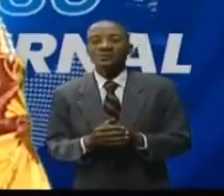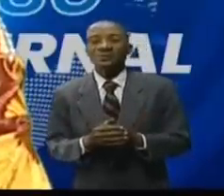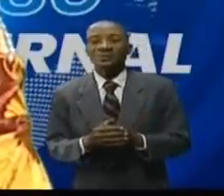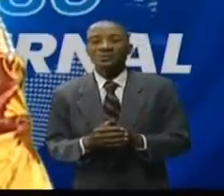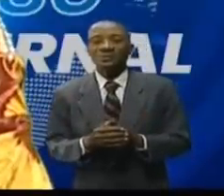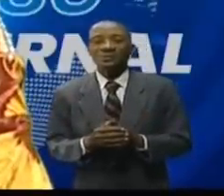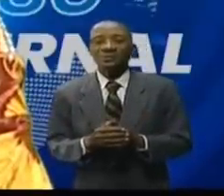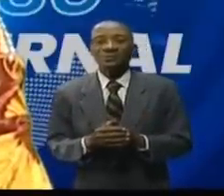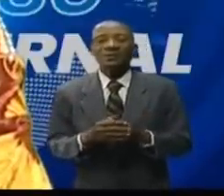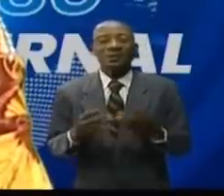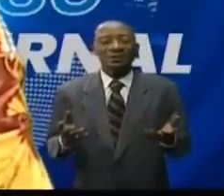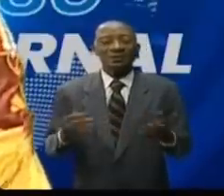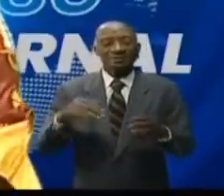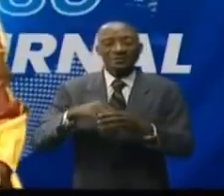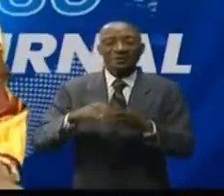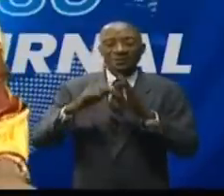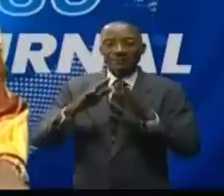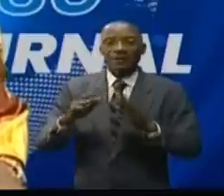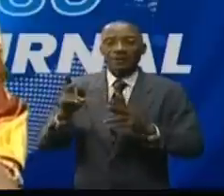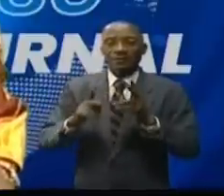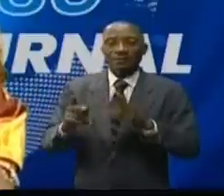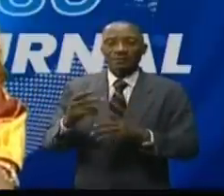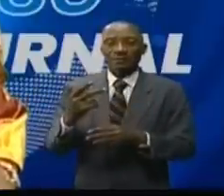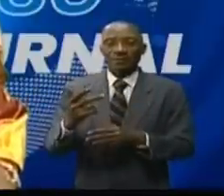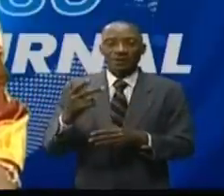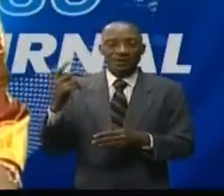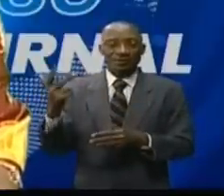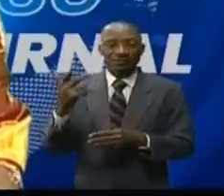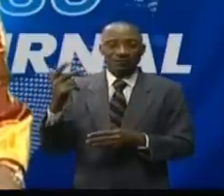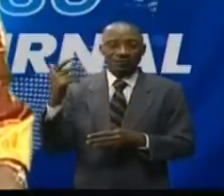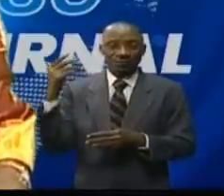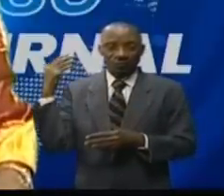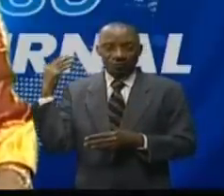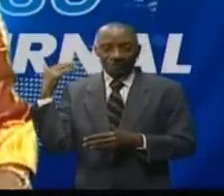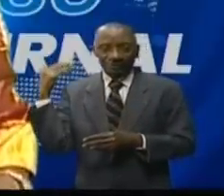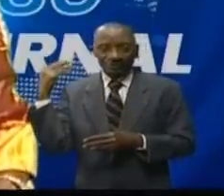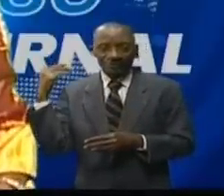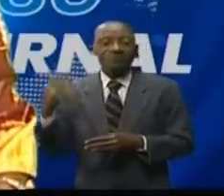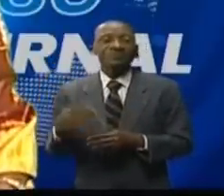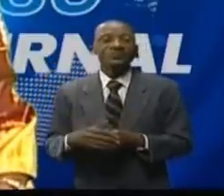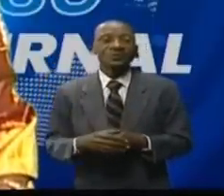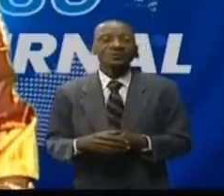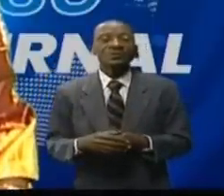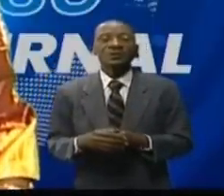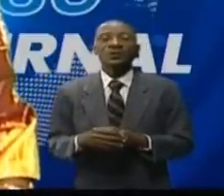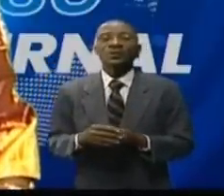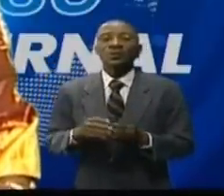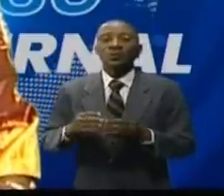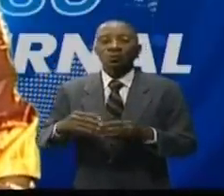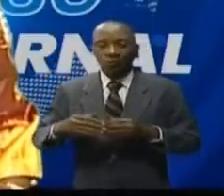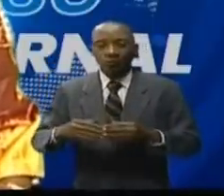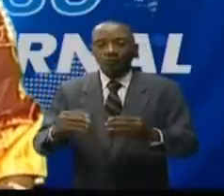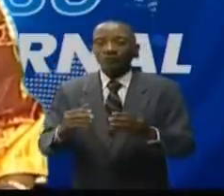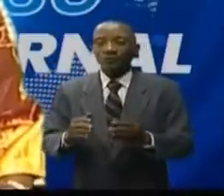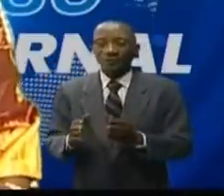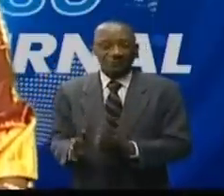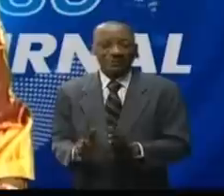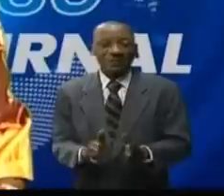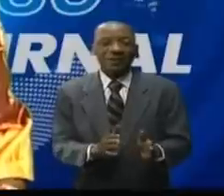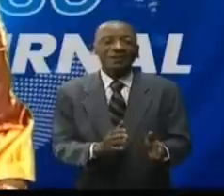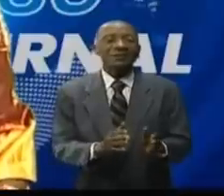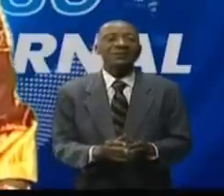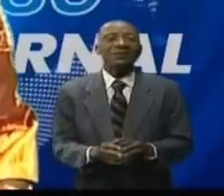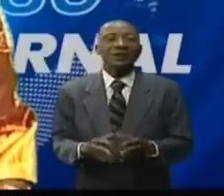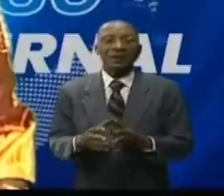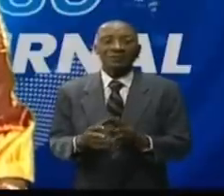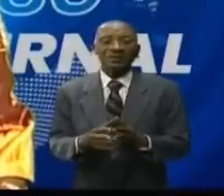le mercredi 23 et jeudi 24 novembre 2022 par la Commission électorale nationale indépendante. Pour ce faire, le deuxième